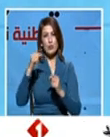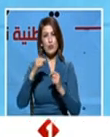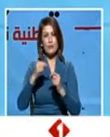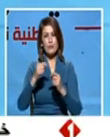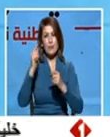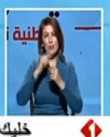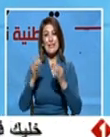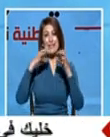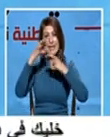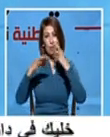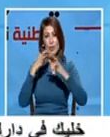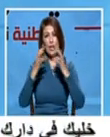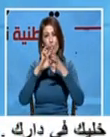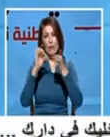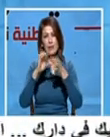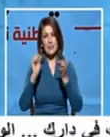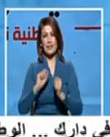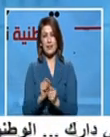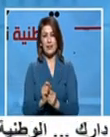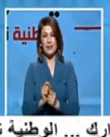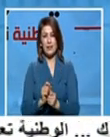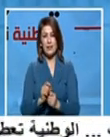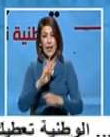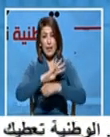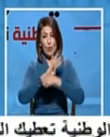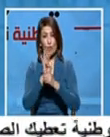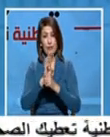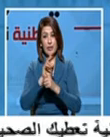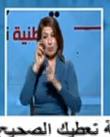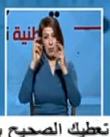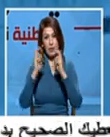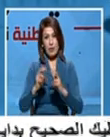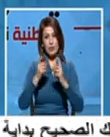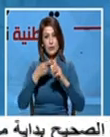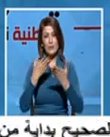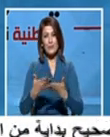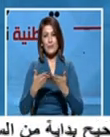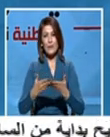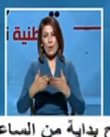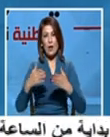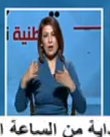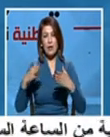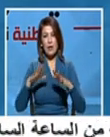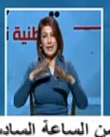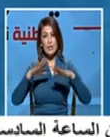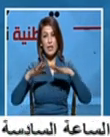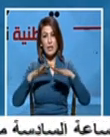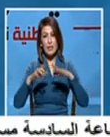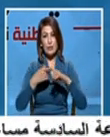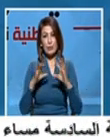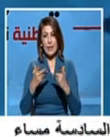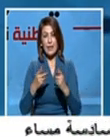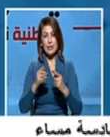دونك الصندوق كما تعرفوا هو جزء من منظومة صحية أخذ بعض الإجراءات الضرورية، الهدف منها هو المحافظة على